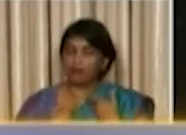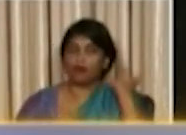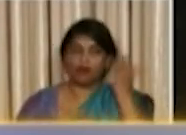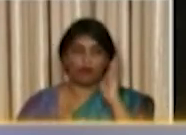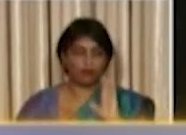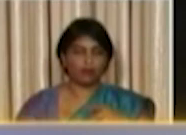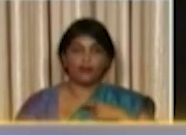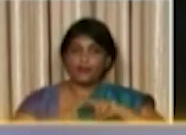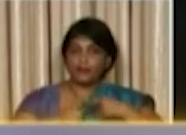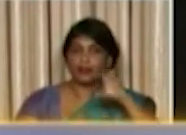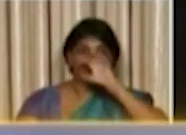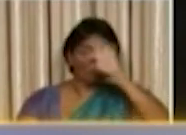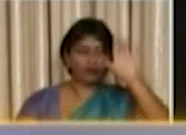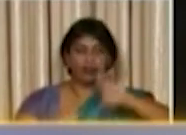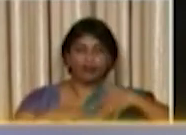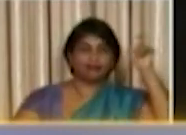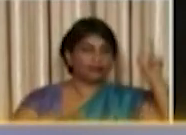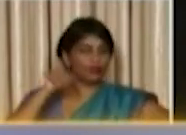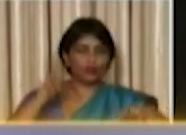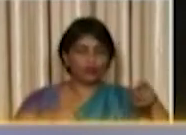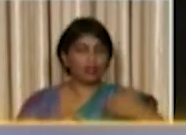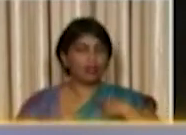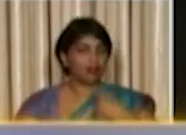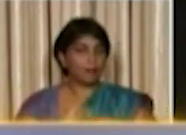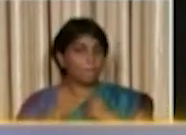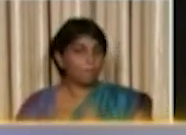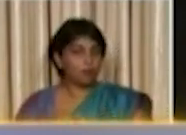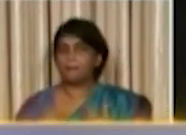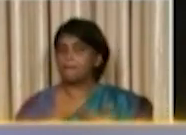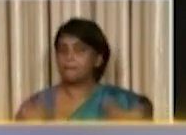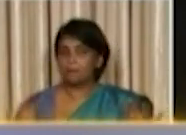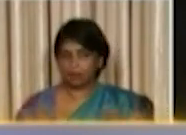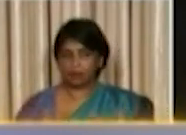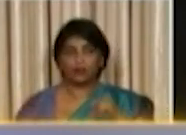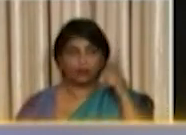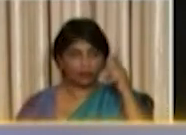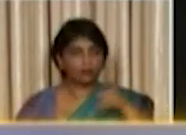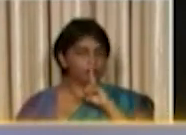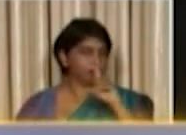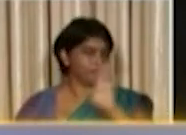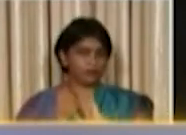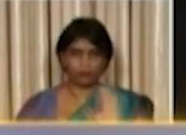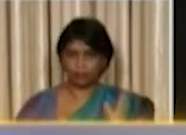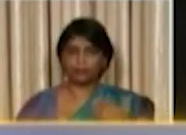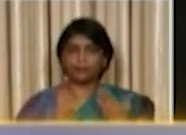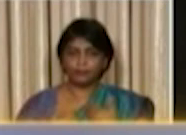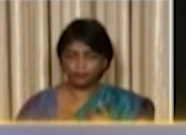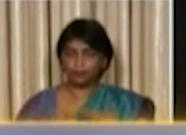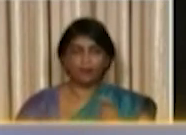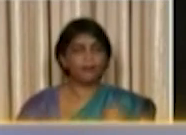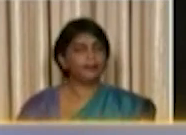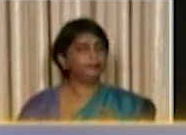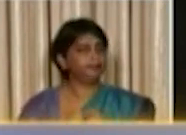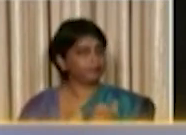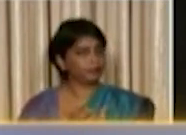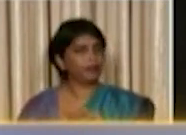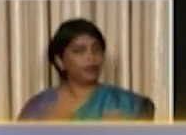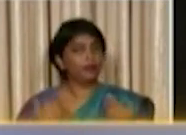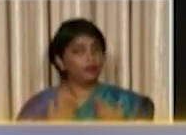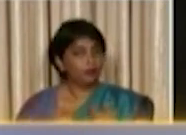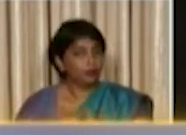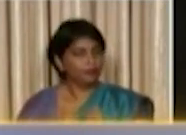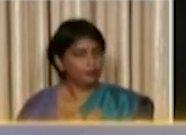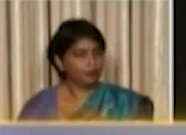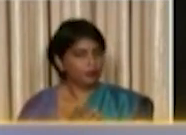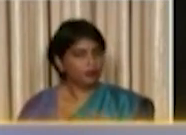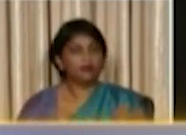විසින්මයි. වෙනත් රටකට හෝ බාහිර පාර්ශ්වයකට අපේ ප්‍රශ්න විසඳන්නට බැහැ. ඒ අයට මං කියන්නෙත් නැහැ. අපි අපේ ප්‍රශ්න විසඳන්න ඕන. අපේ ප්‍රශ්න අපම